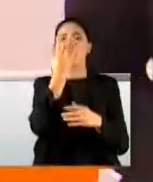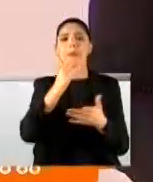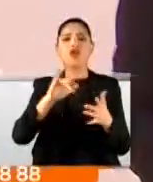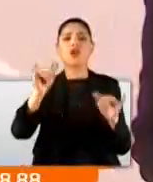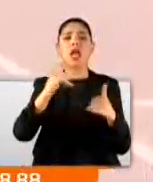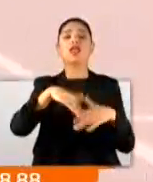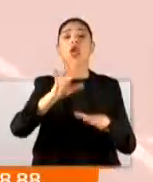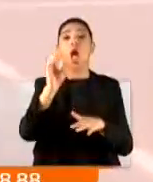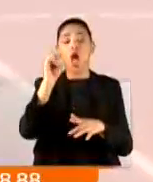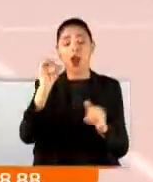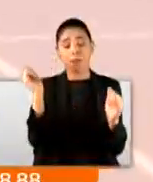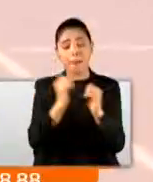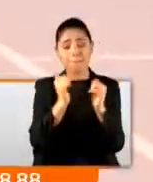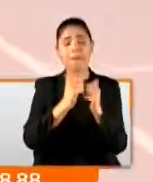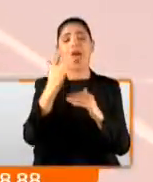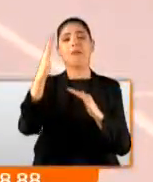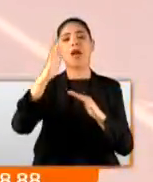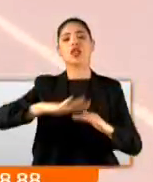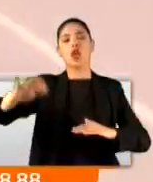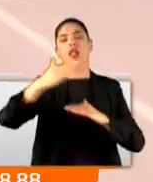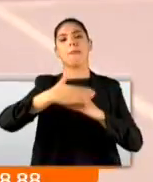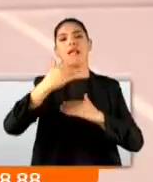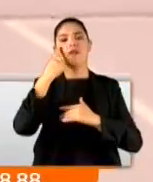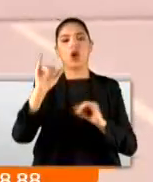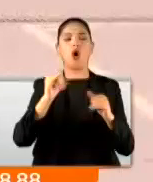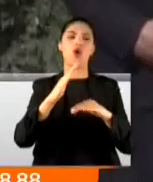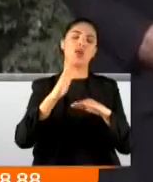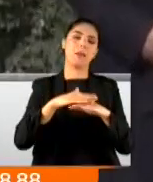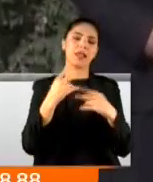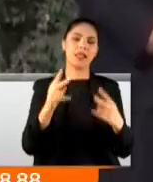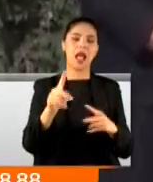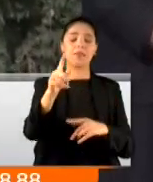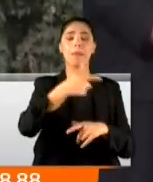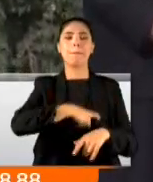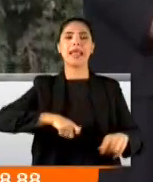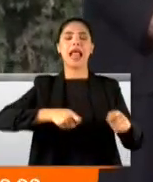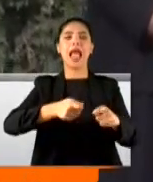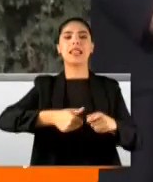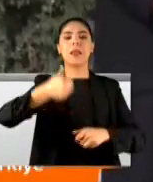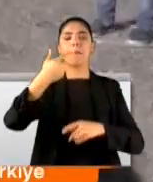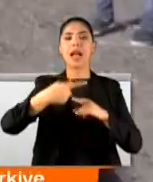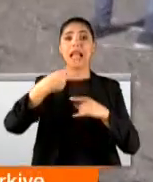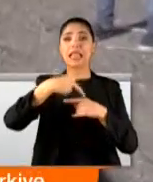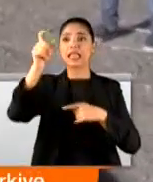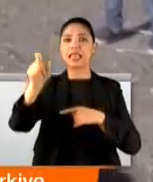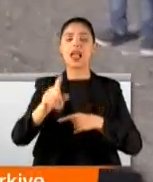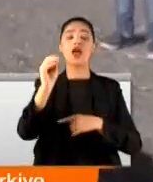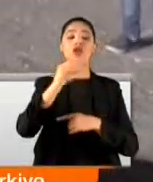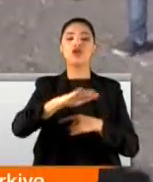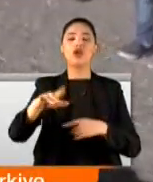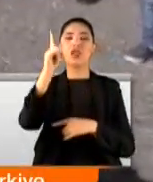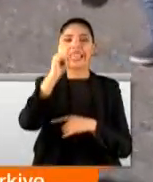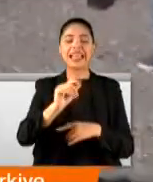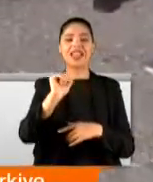sınıfın öğretmeni başında teneffüste ve sosyal mesafeli oyunlar oynatıyorlar. Milli Eğitim Bakanı Ziya Selçuk çocukların ilk gün